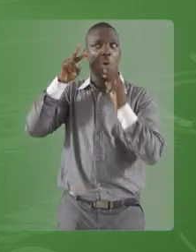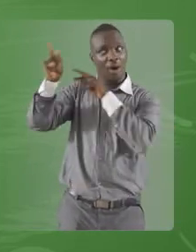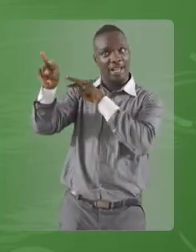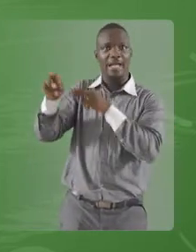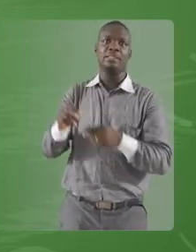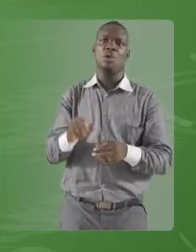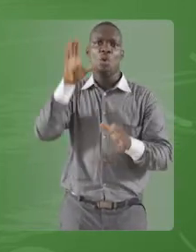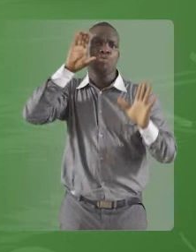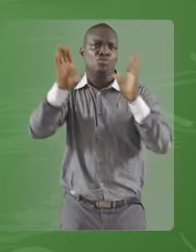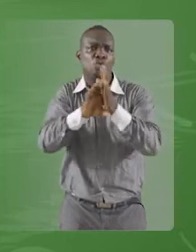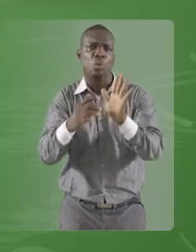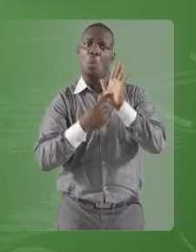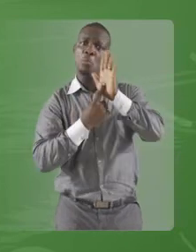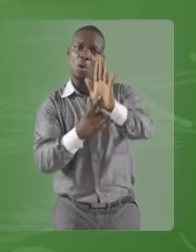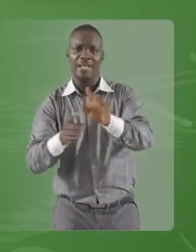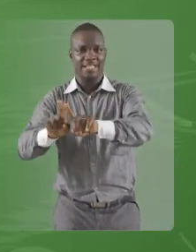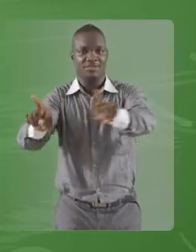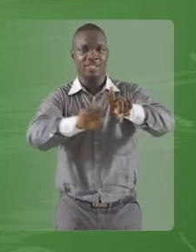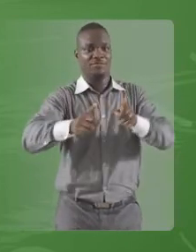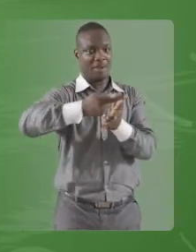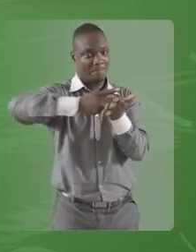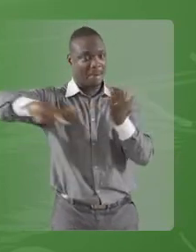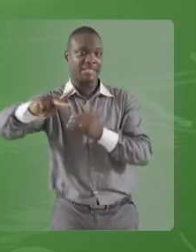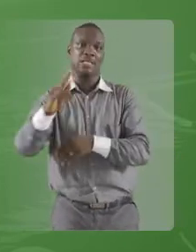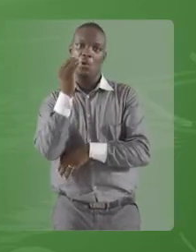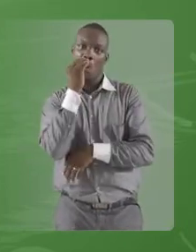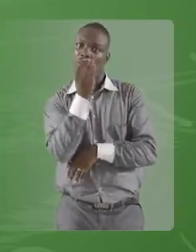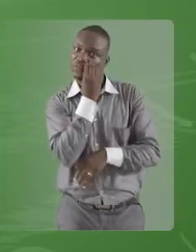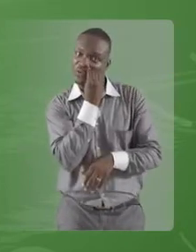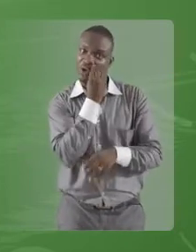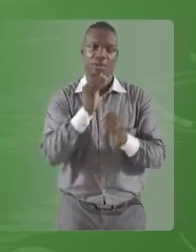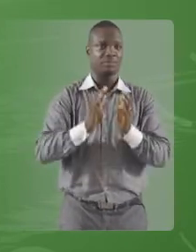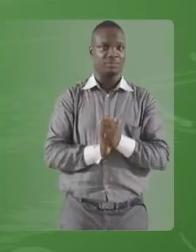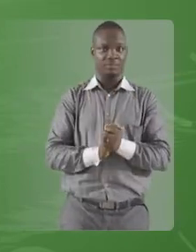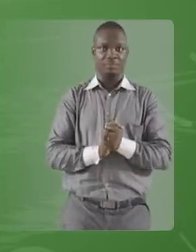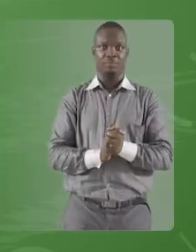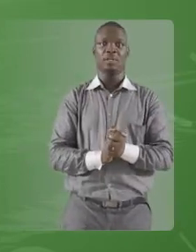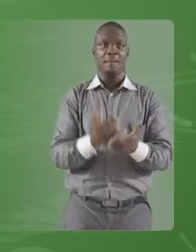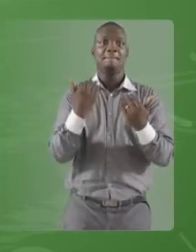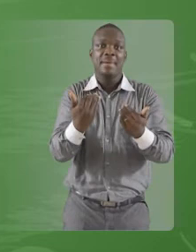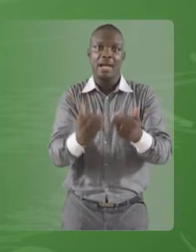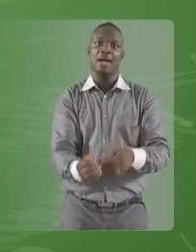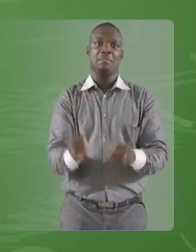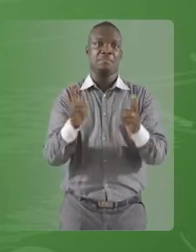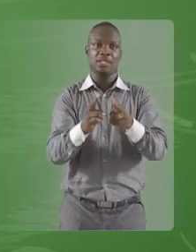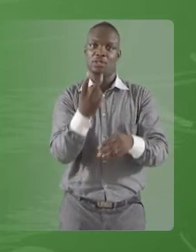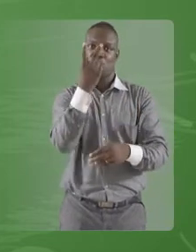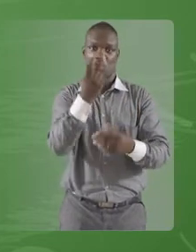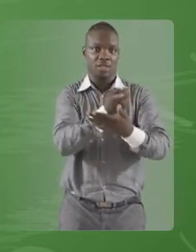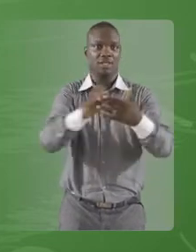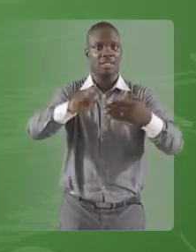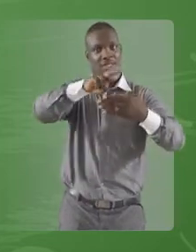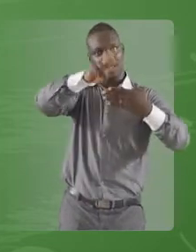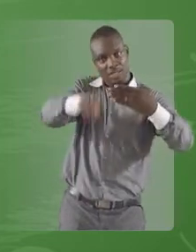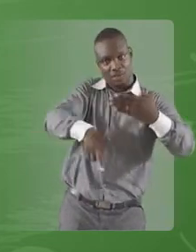qui montre les différentes parties de la fleur. Bien, en petit 2, nous avons le résultat.